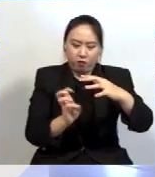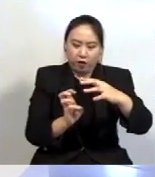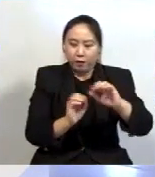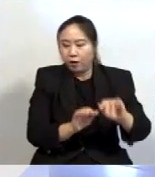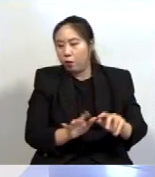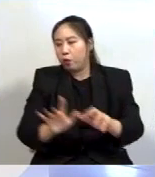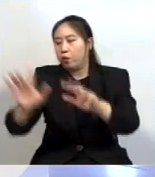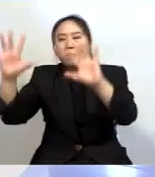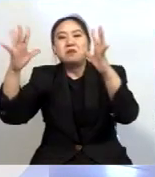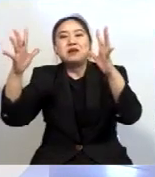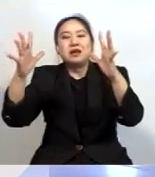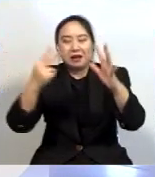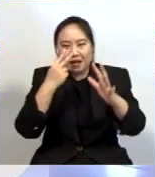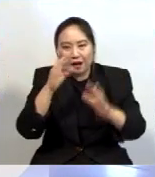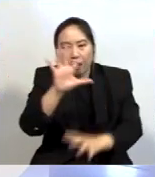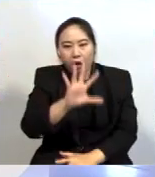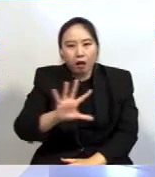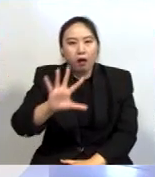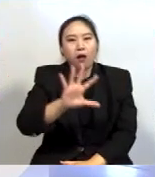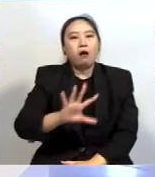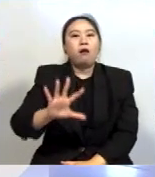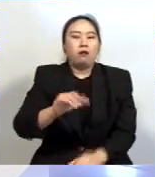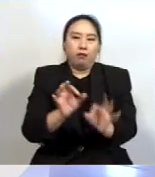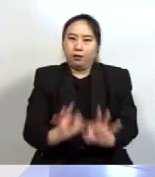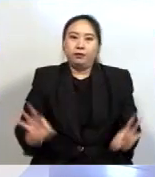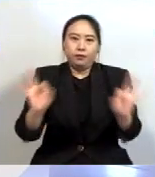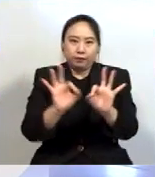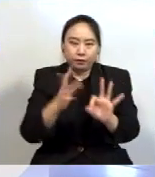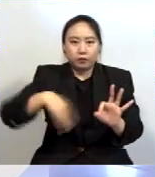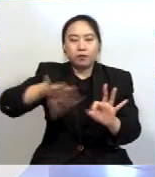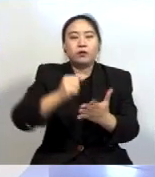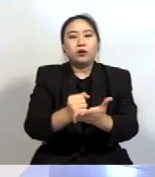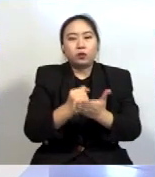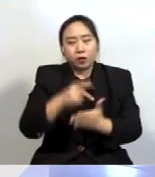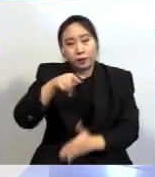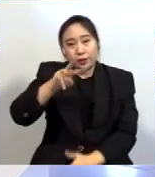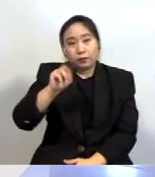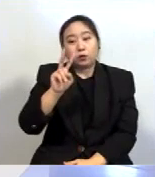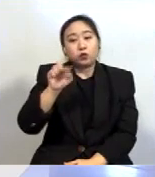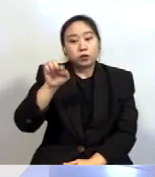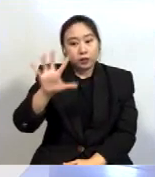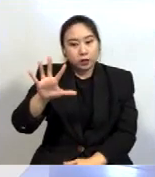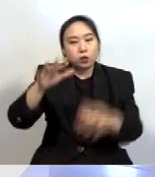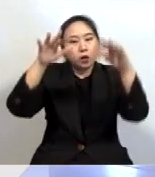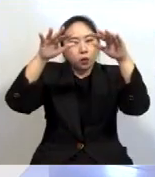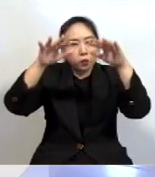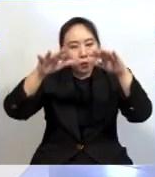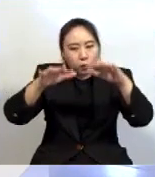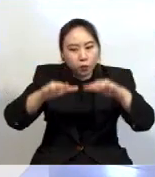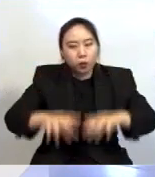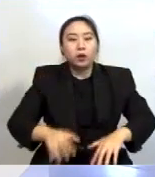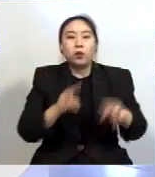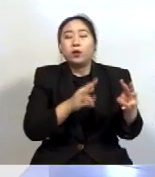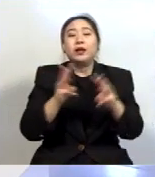แล้วครับสิ่งสำคัญคือเราทุกคนต้องช่วยกันในการลดค่าฝุ่นละออง PM 2.5 เนี่ยให้น้อยลงนะฮ ะ ง่